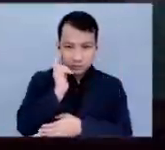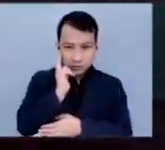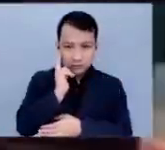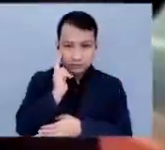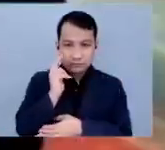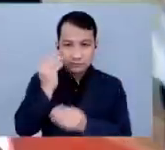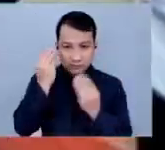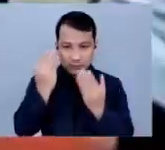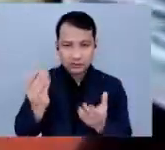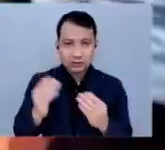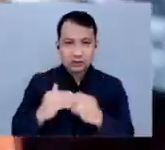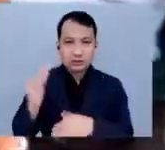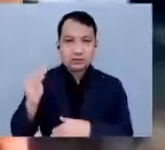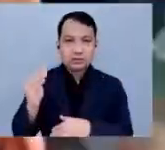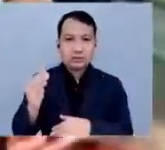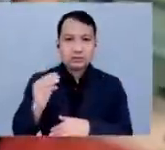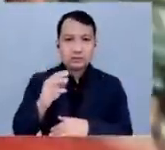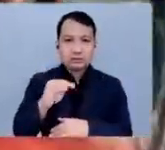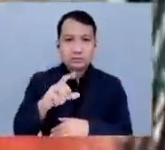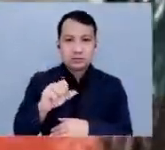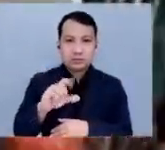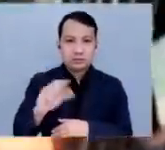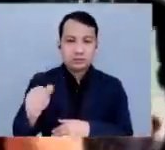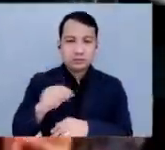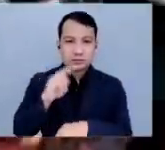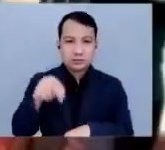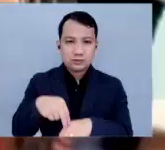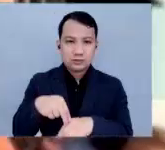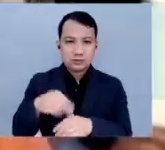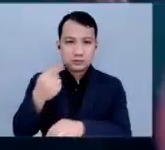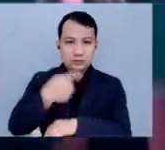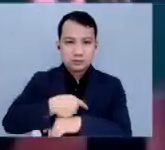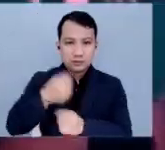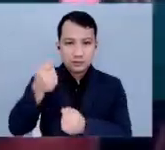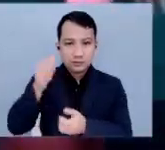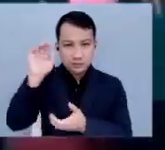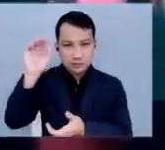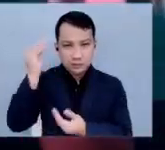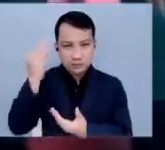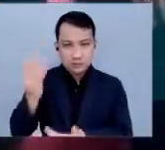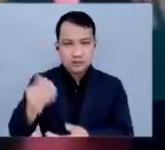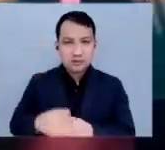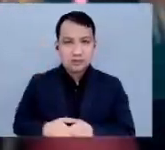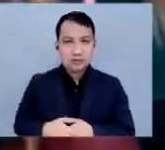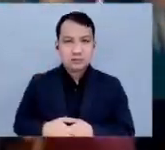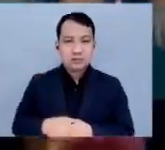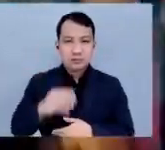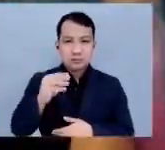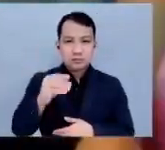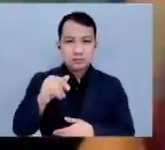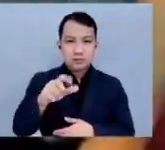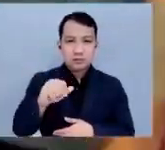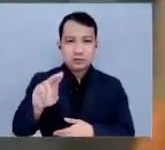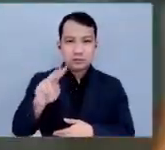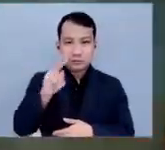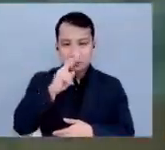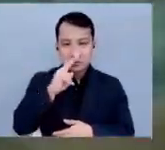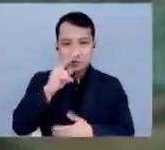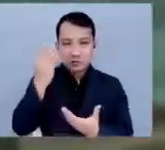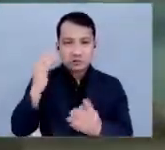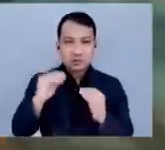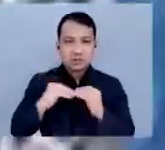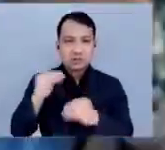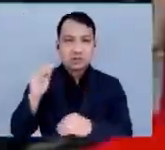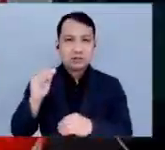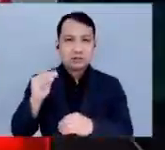idinaos na Maisug Rally, National Day of Protest ng kanyang mga taga-suporta. Ang Maisug ay salitang Bisaya na ang ibig sabihin ay